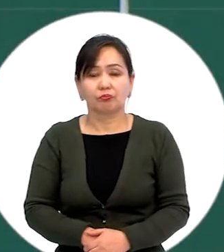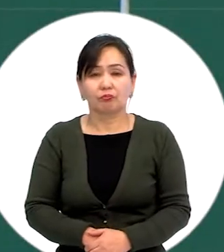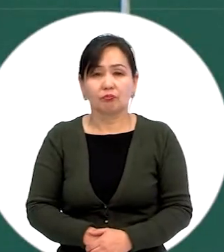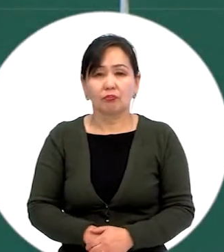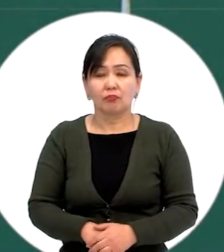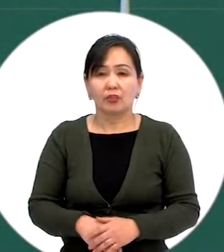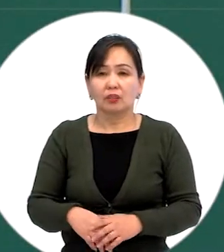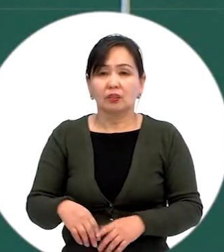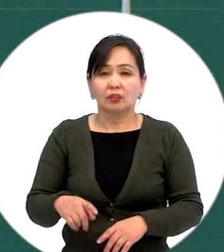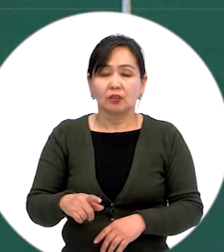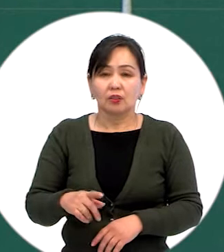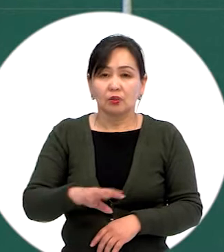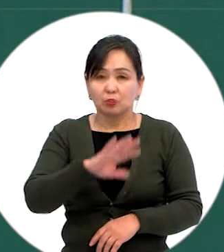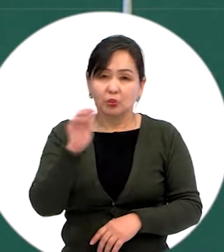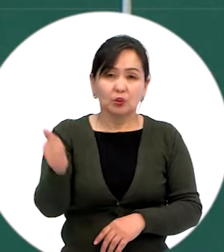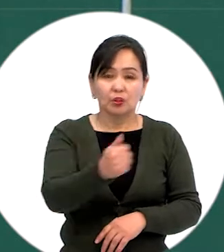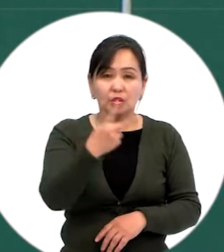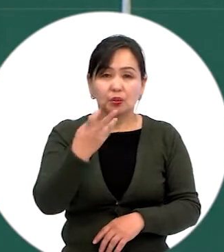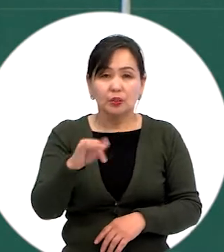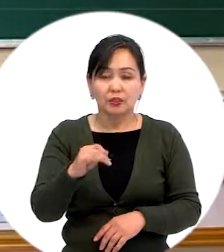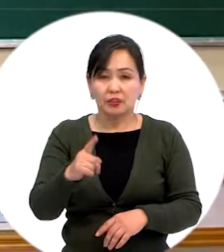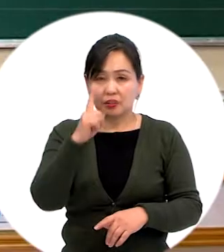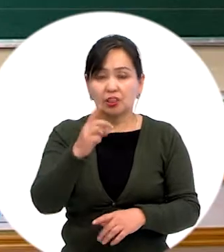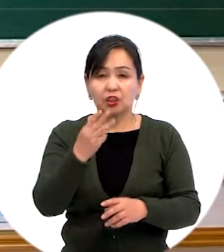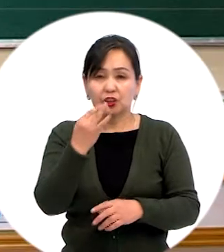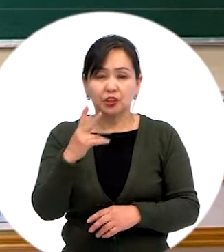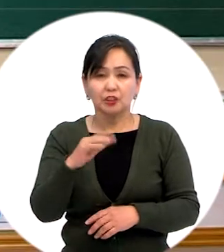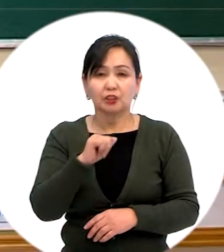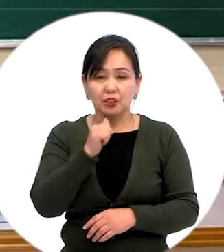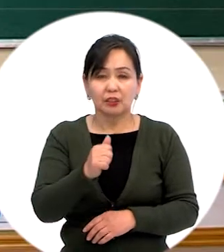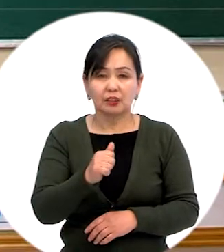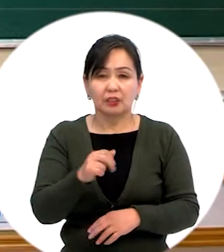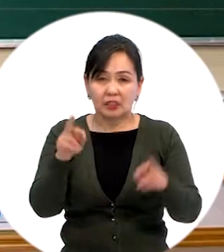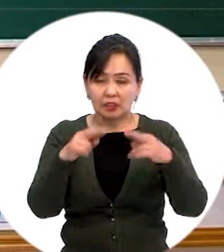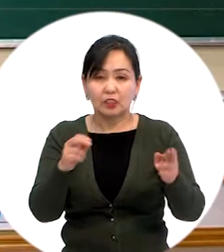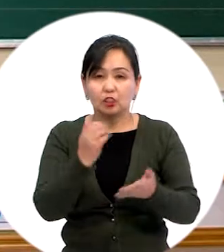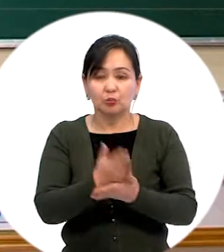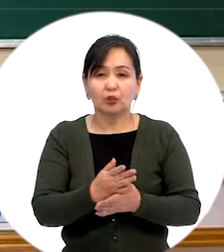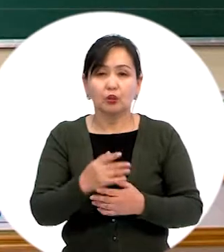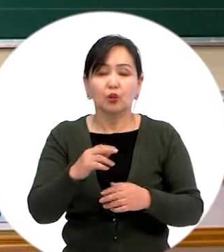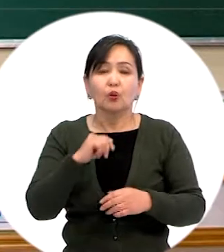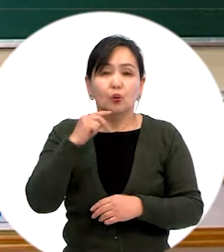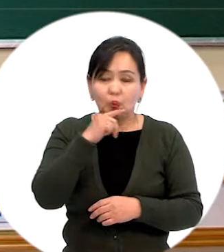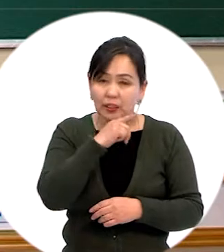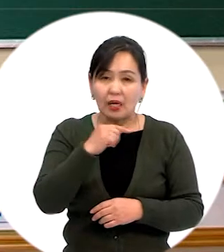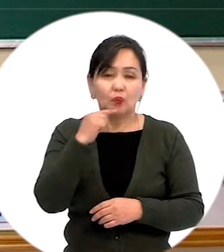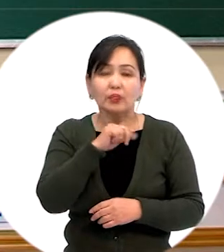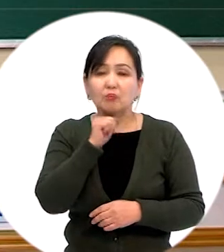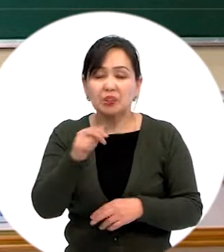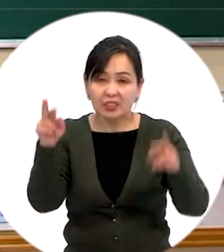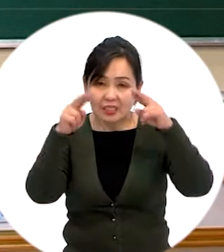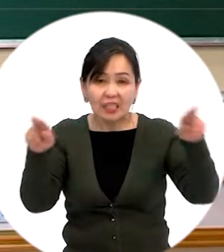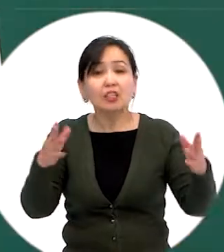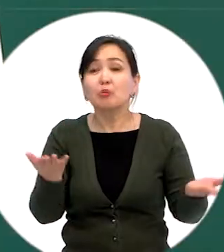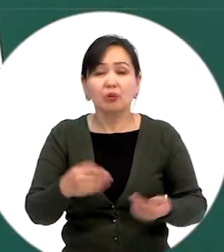За, ингэж альва зүйлийг нэг шинжээр нь ангилж бас болд юм байна. Багш нь яагаад ингэж улаан улаан бишээр ангилсан